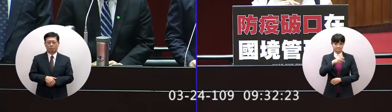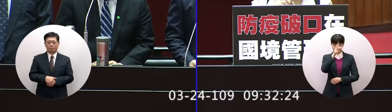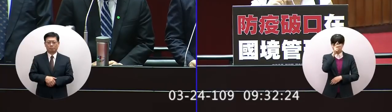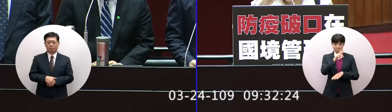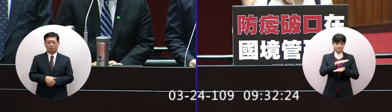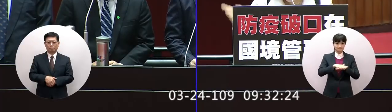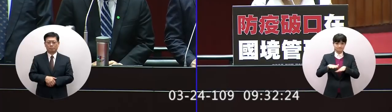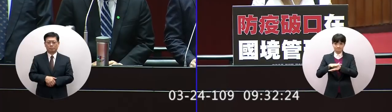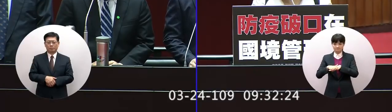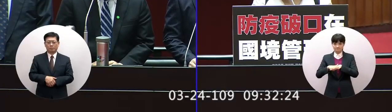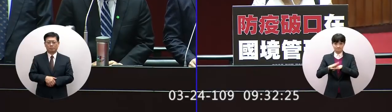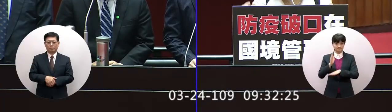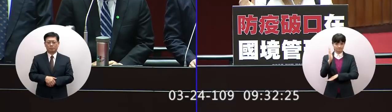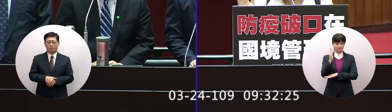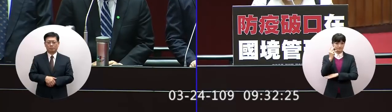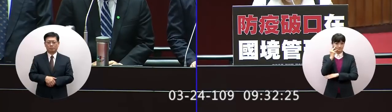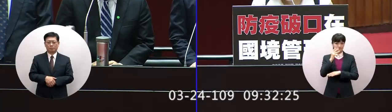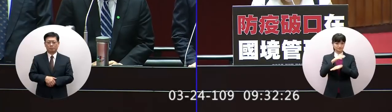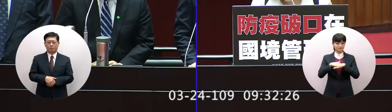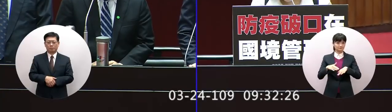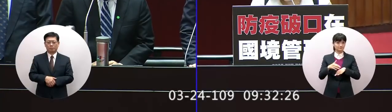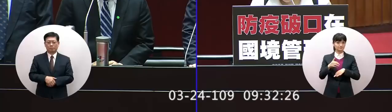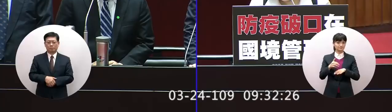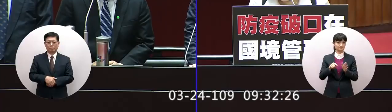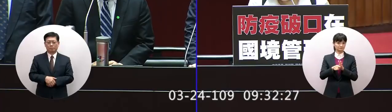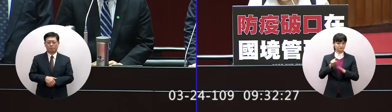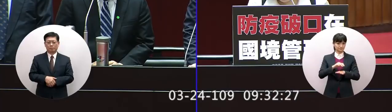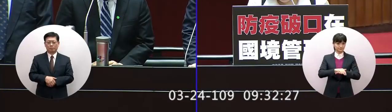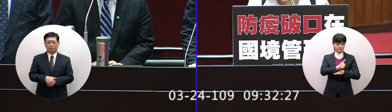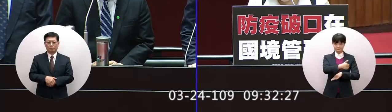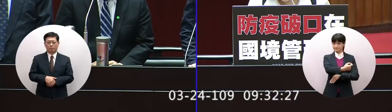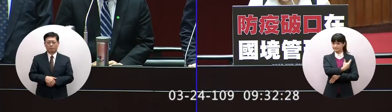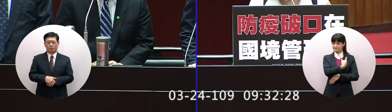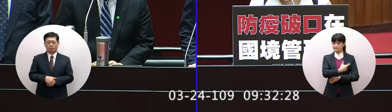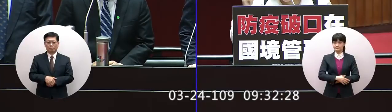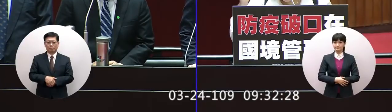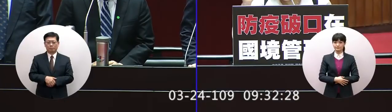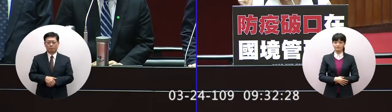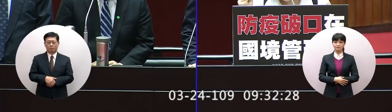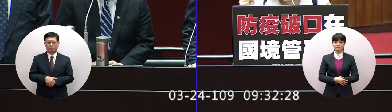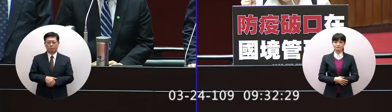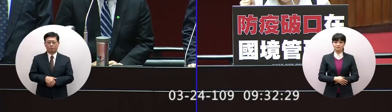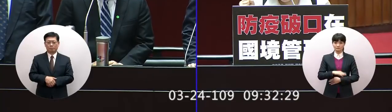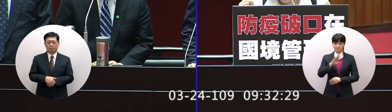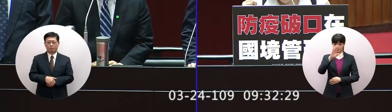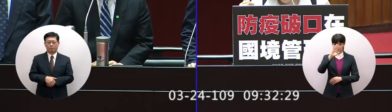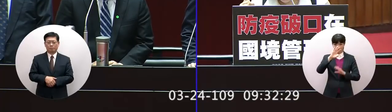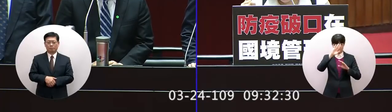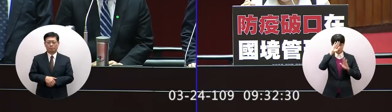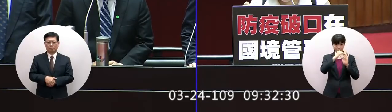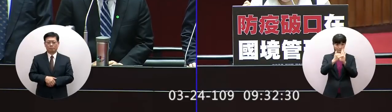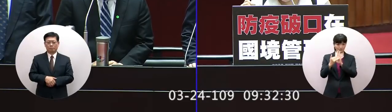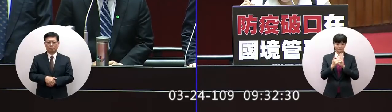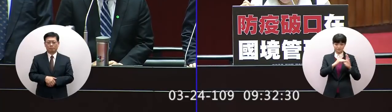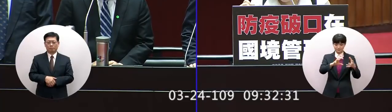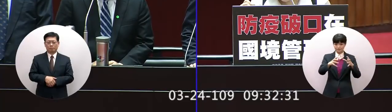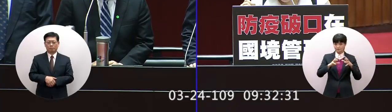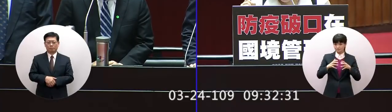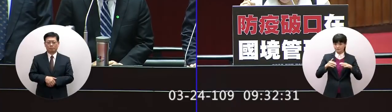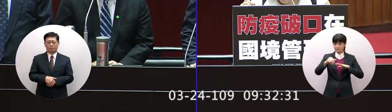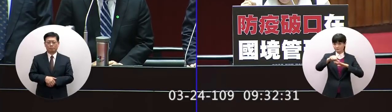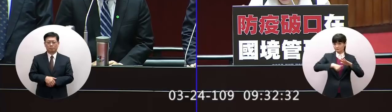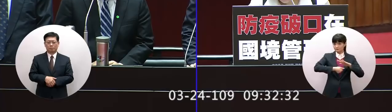啊。我刚刚已经在讲了，说我为了防疫要做国境管制，更要重视国境管理啊。